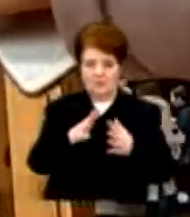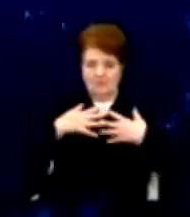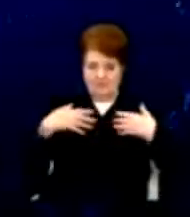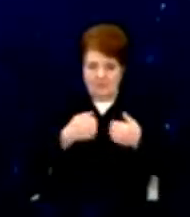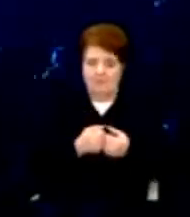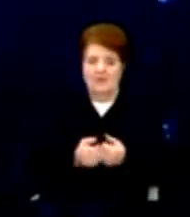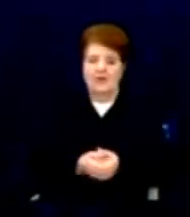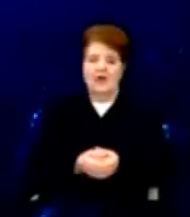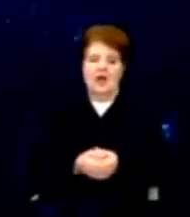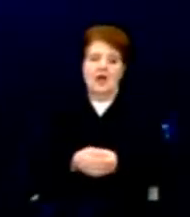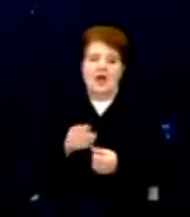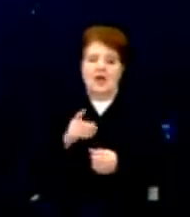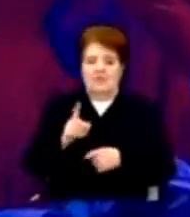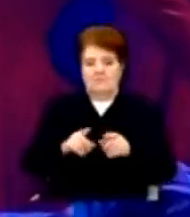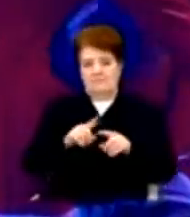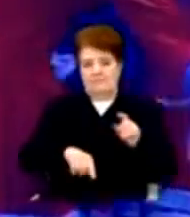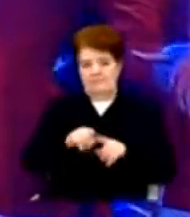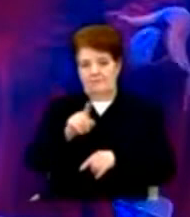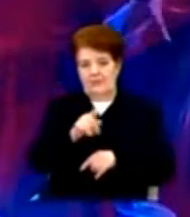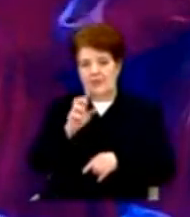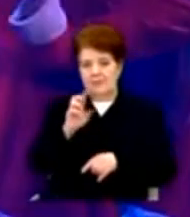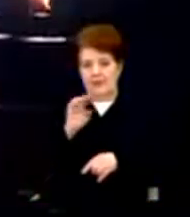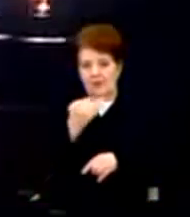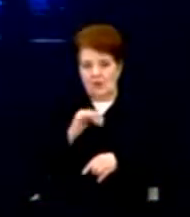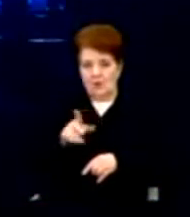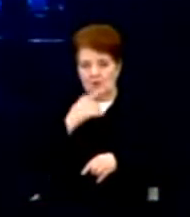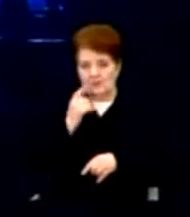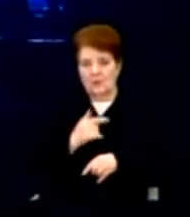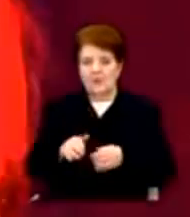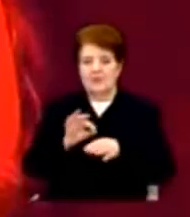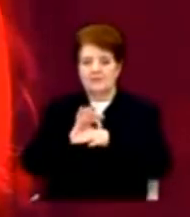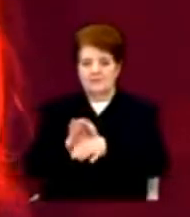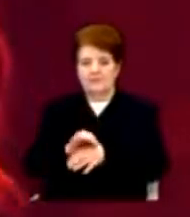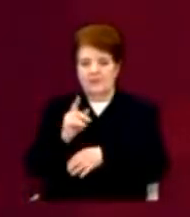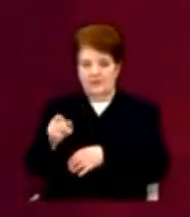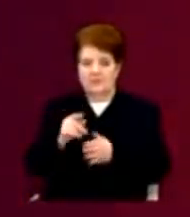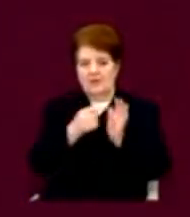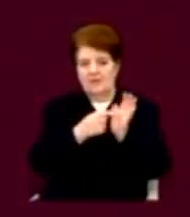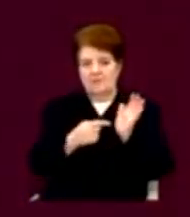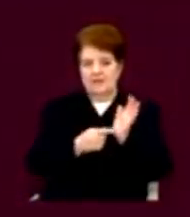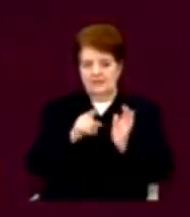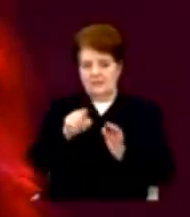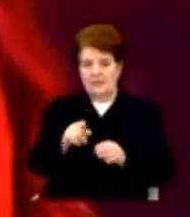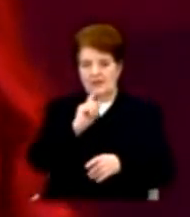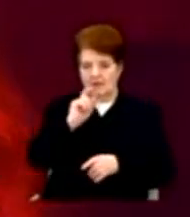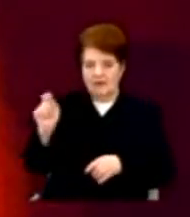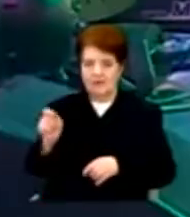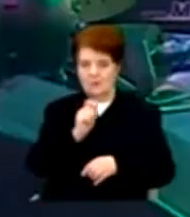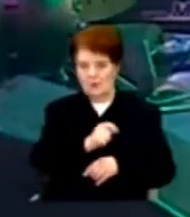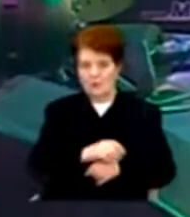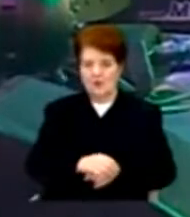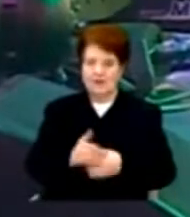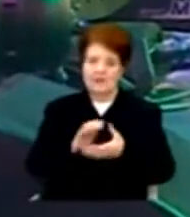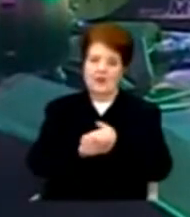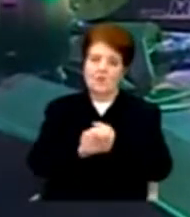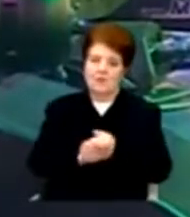da? Da. Prietenii Iulianei Beregoi, care au fost pe scenă alături de ea, spun că vor însoți și la împărțirea cadourilor. Totul a început de la o